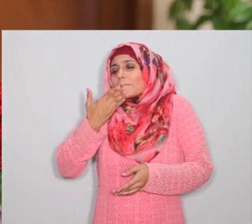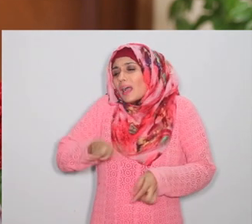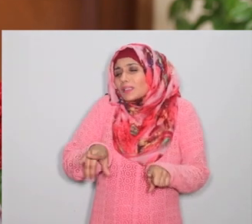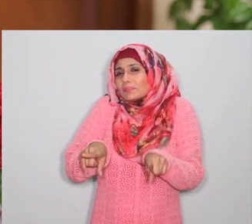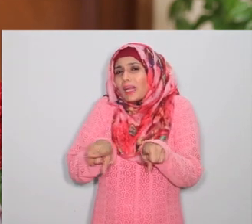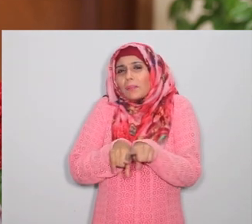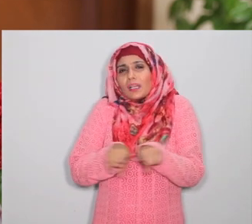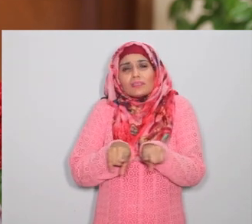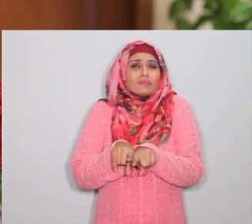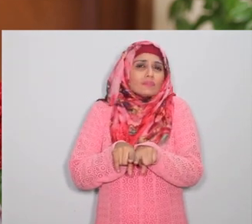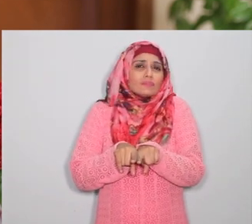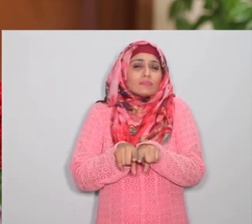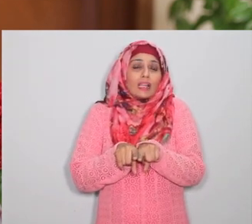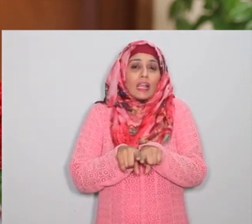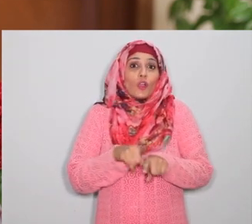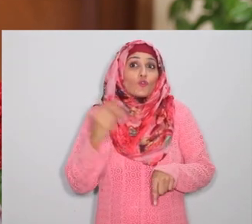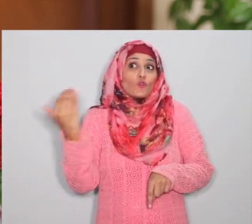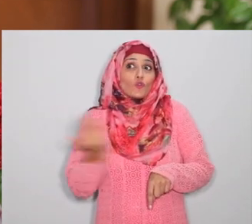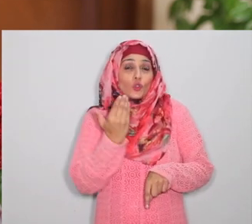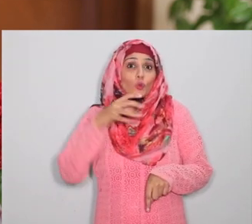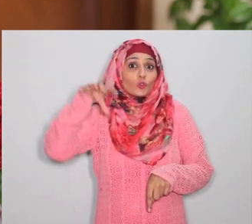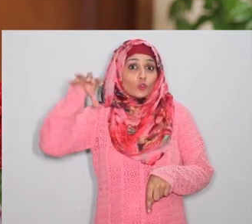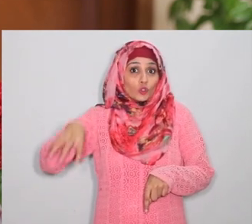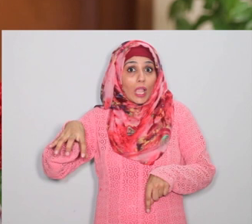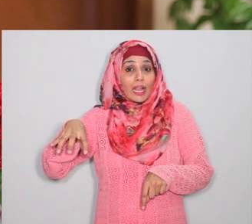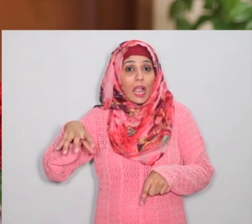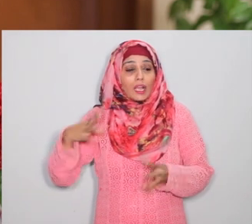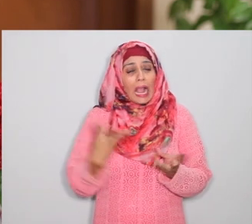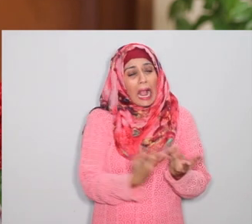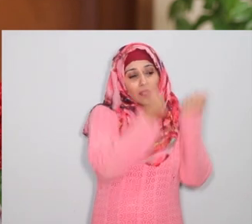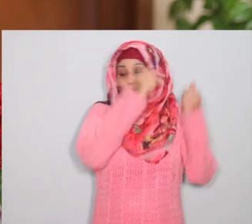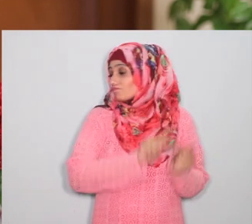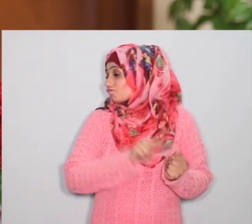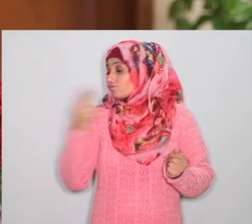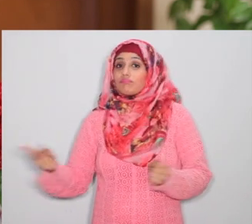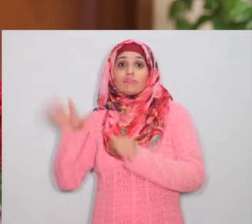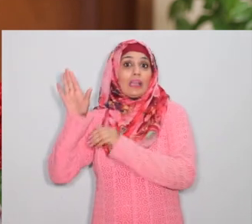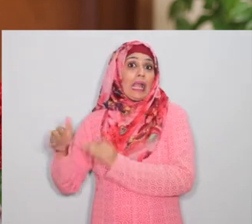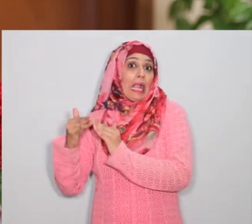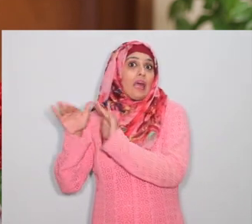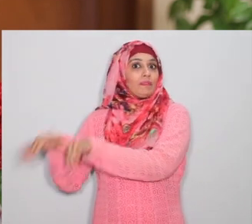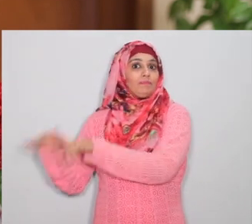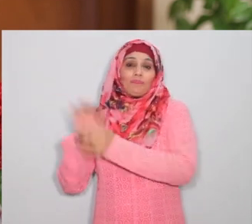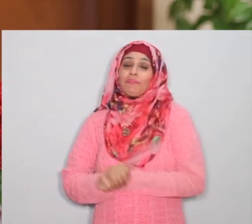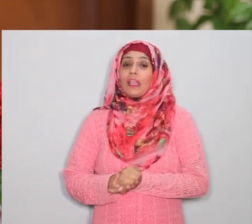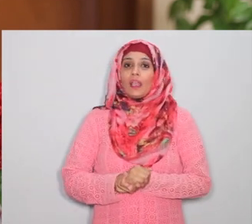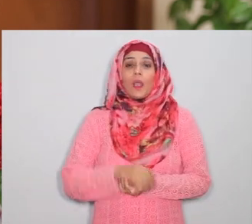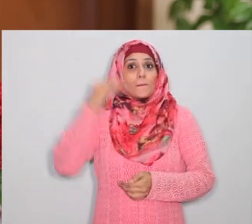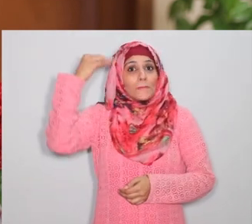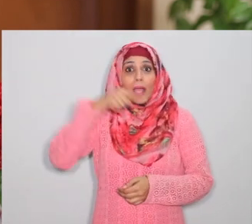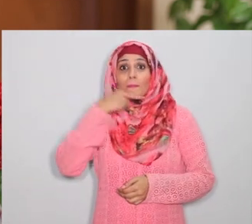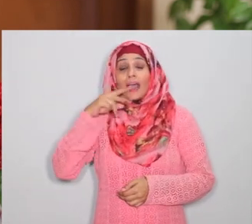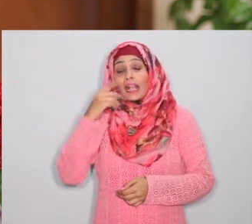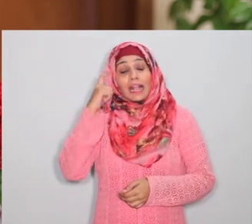है एक नई जगह जाकर रहने लगे तो जनाब मुनि और नोनी की कहानी है कुछ